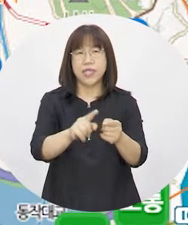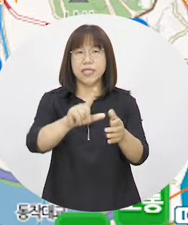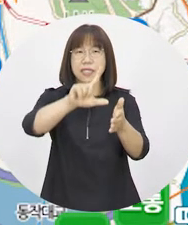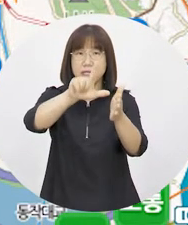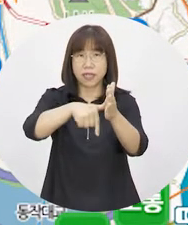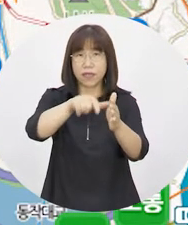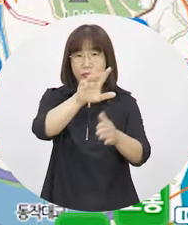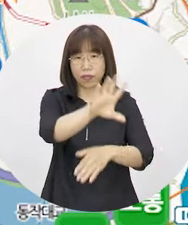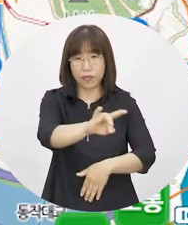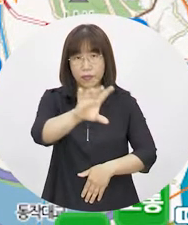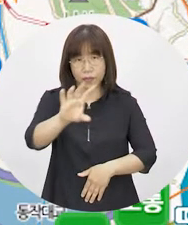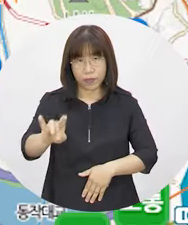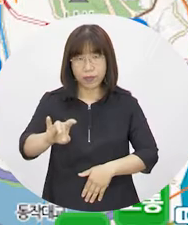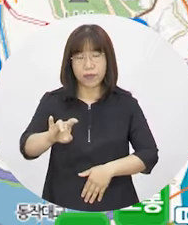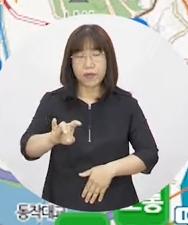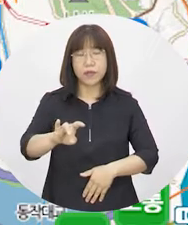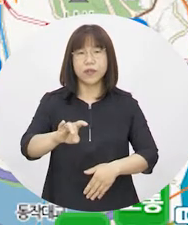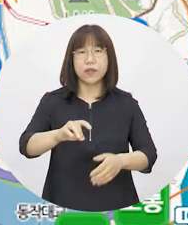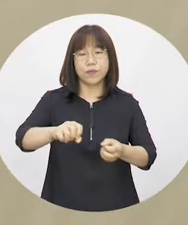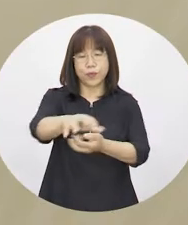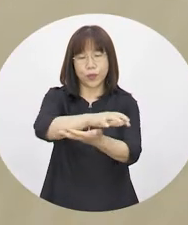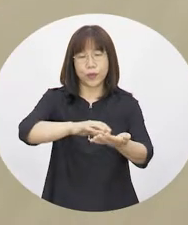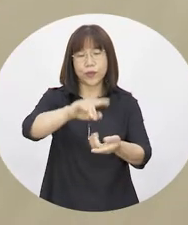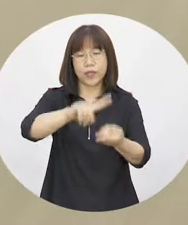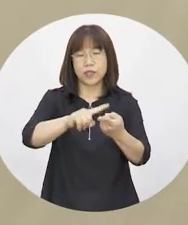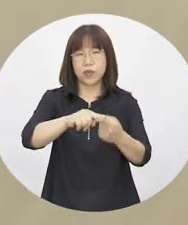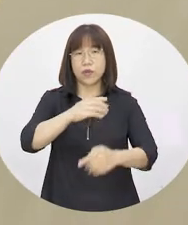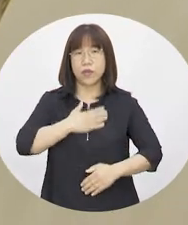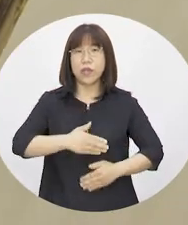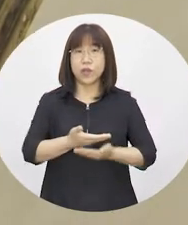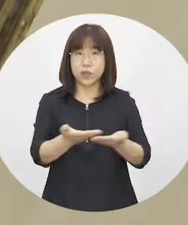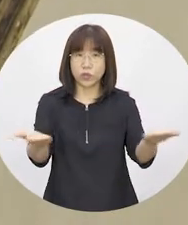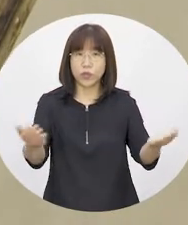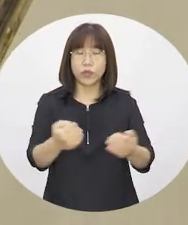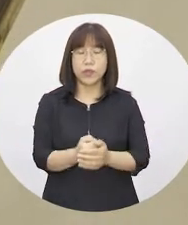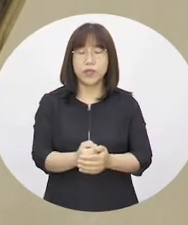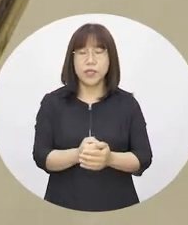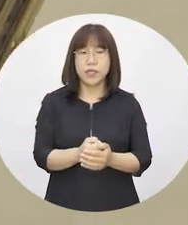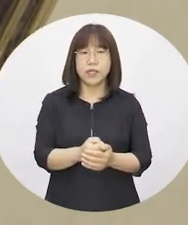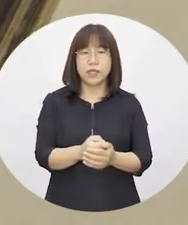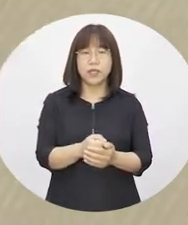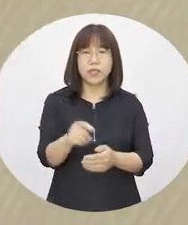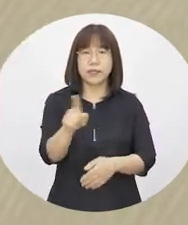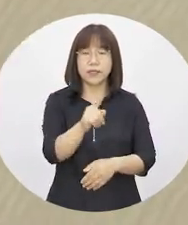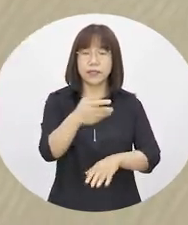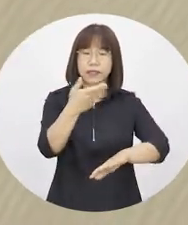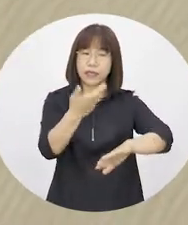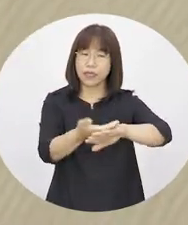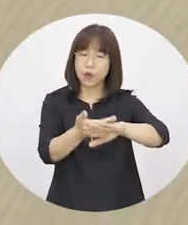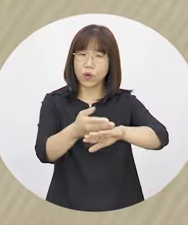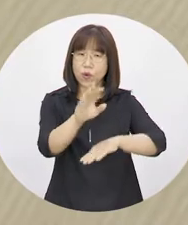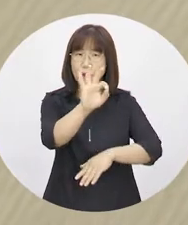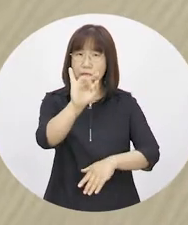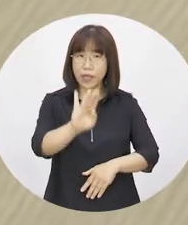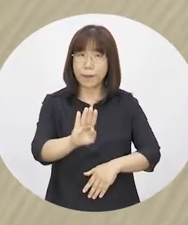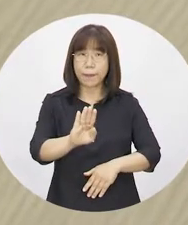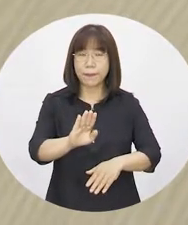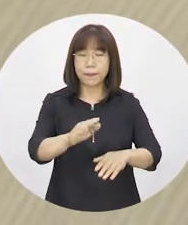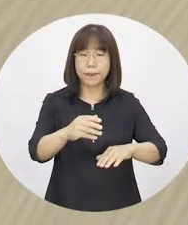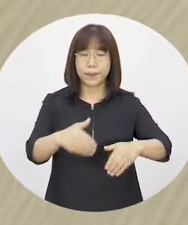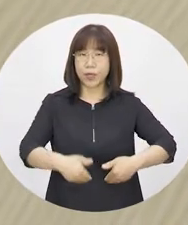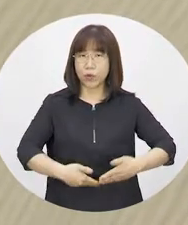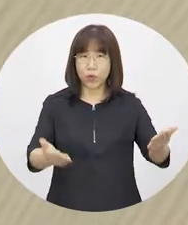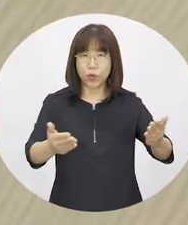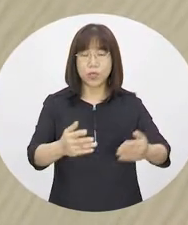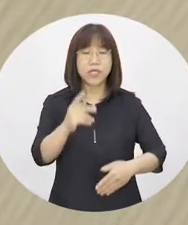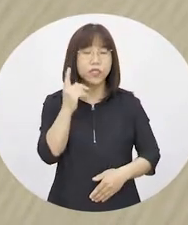실시간 혼잡도가 상세히 제공됩니다. 스마트 서울 맵은 별도의 앱이나 프로그램을 설치하지 않아도